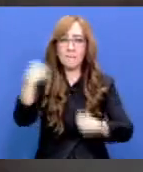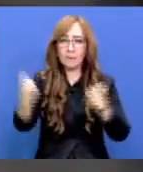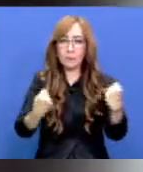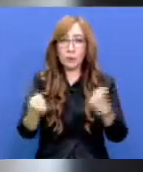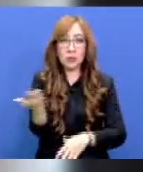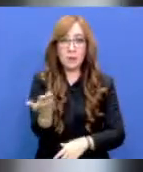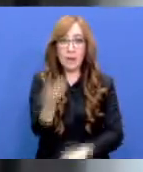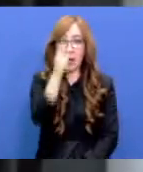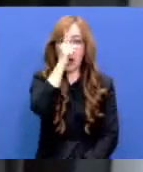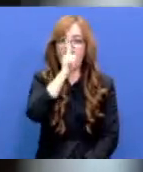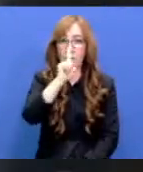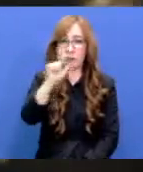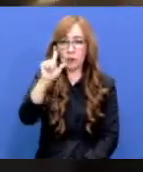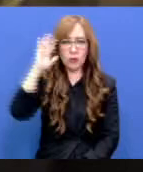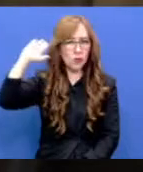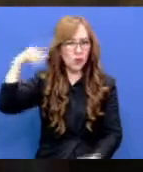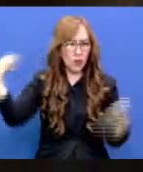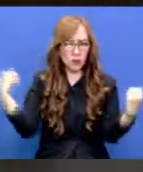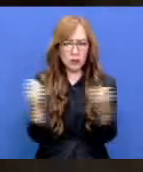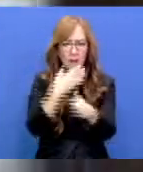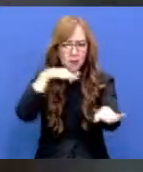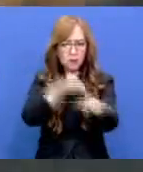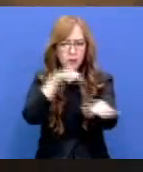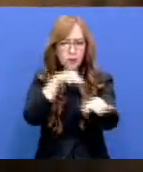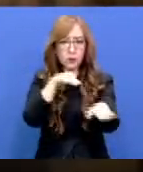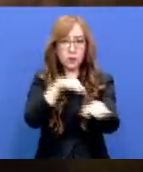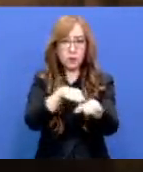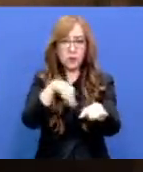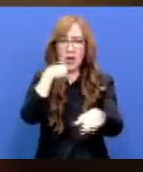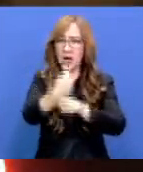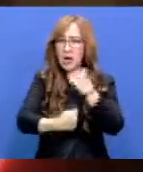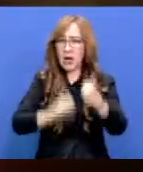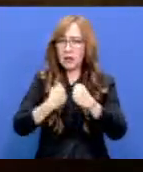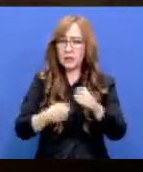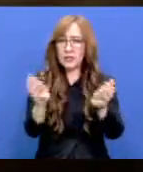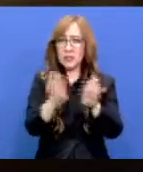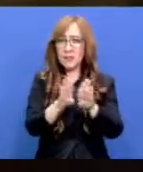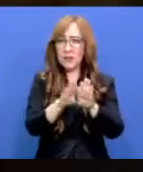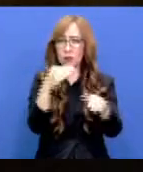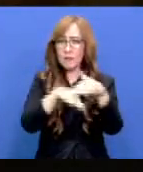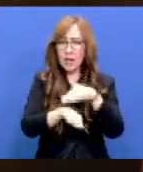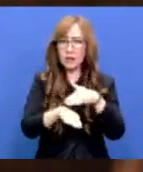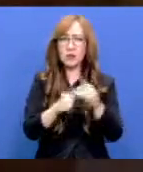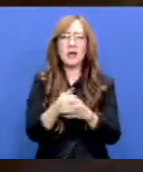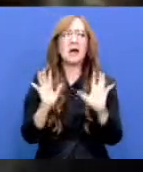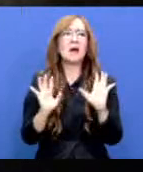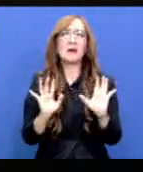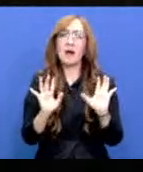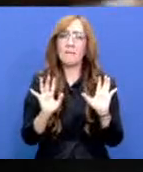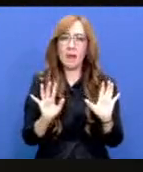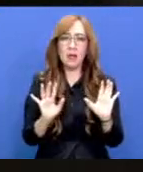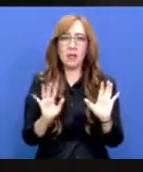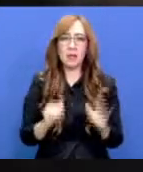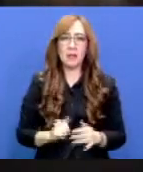Lampung. Saat tabrakan beruntun terjadi, aktivitas di pintu masuk pelabuhan Bakauheni sedang padat dengan kendaraan yang akan